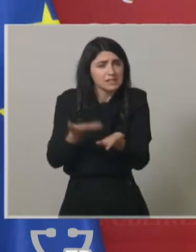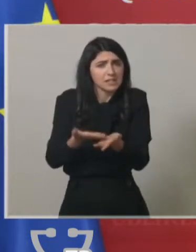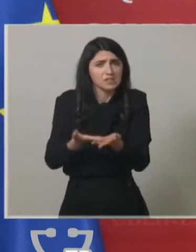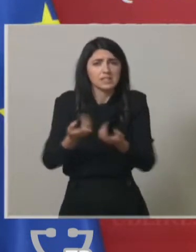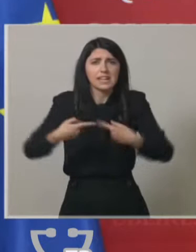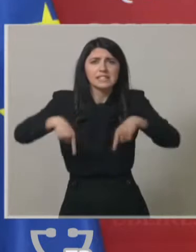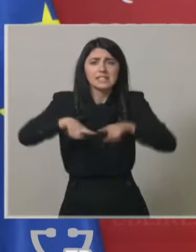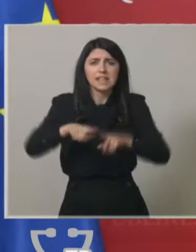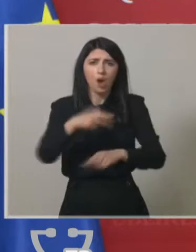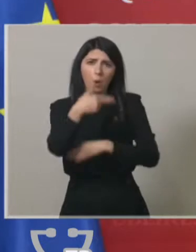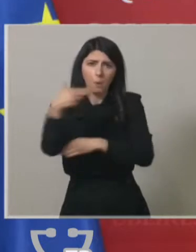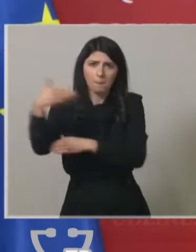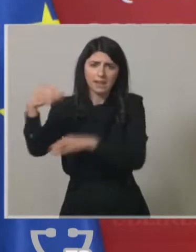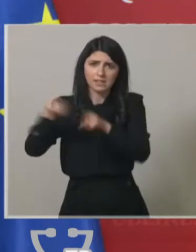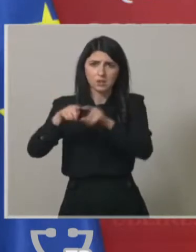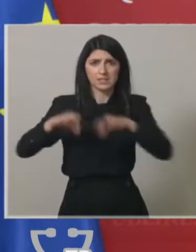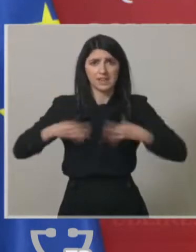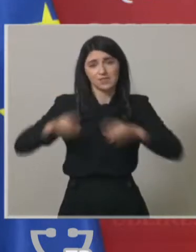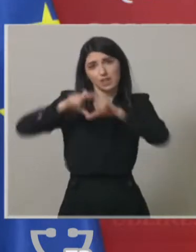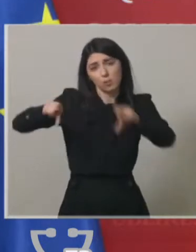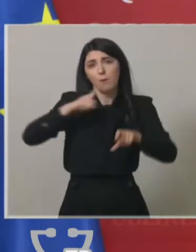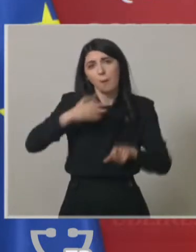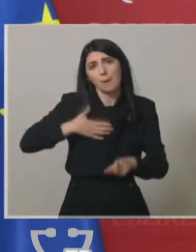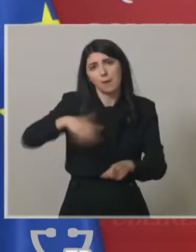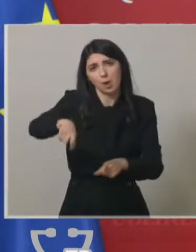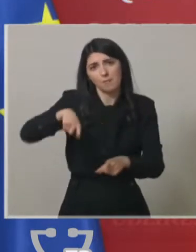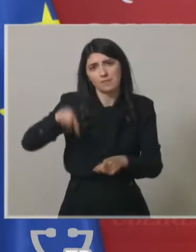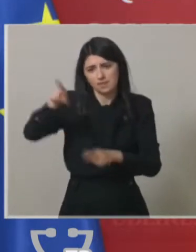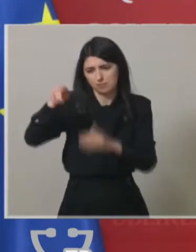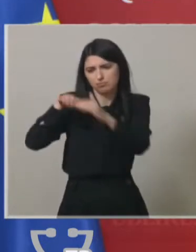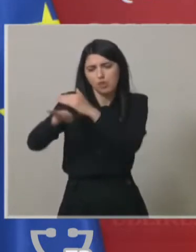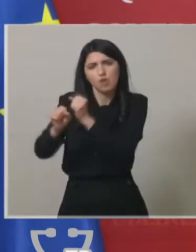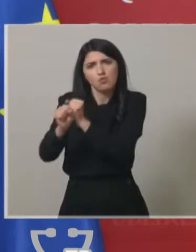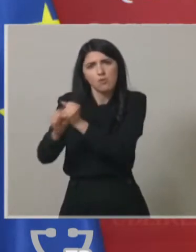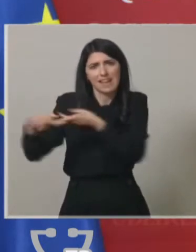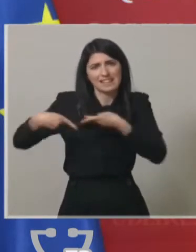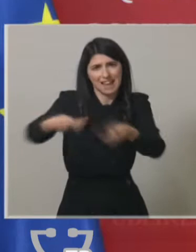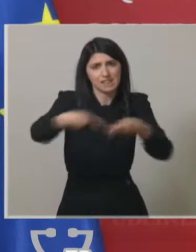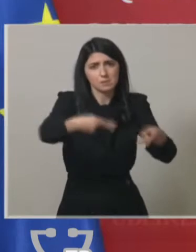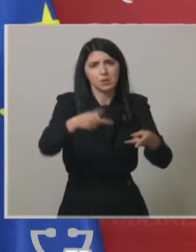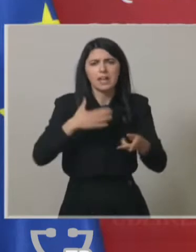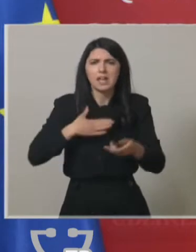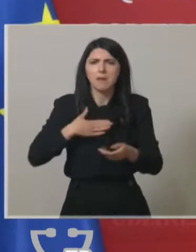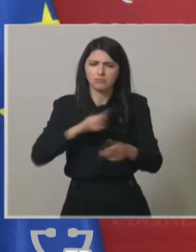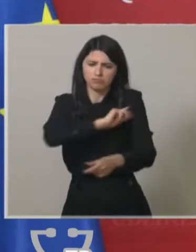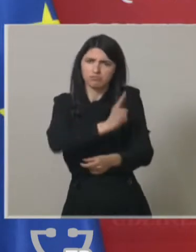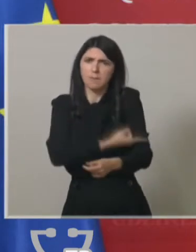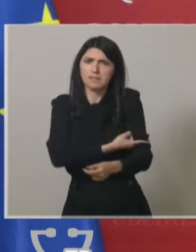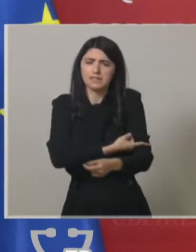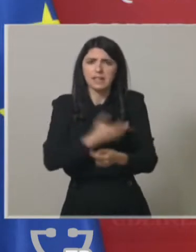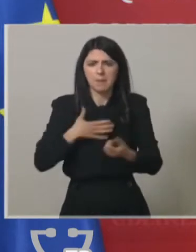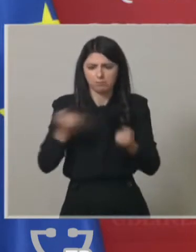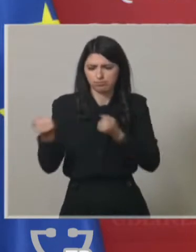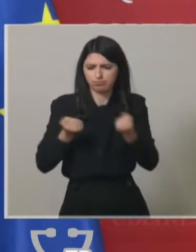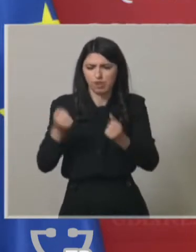веледрогерии, компании и здравствени домови кои ќе бидат задолжени за складирање и транспорт на вакцините имаат капацитет и